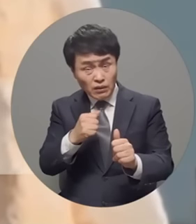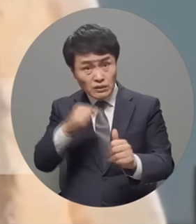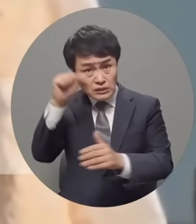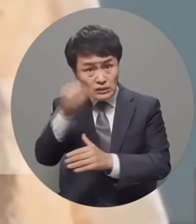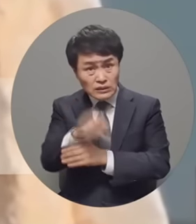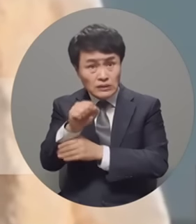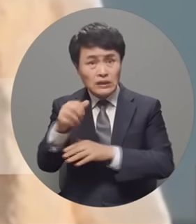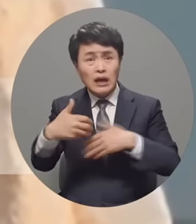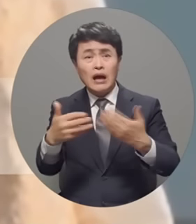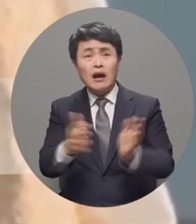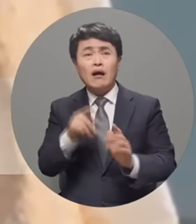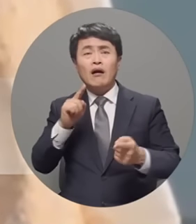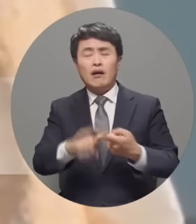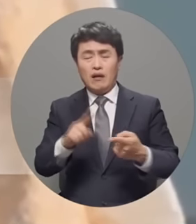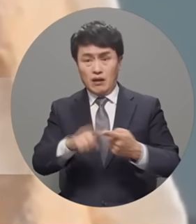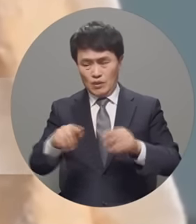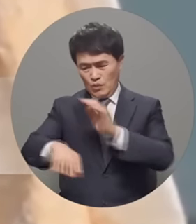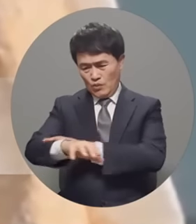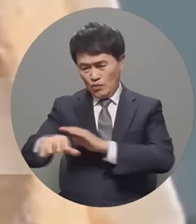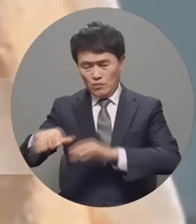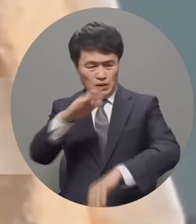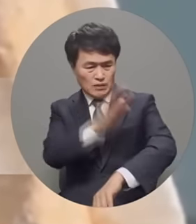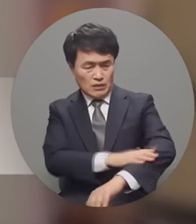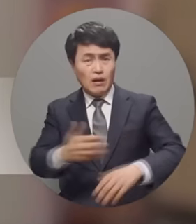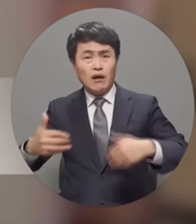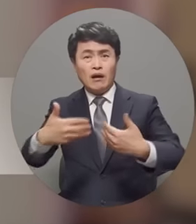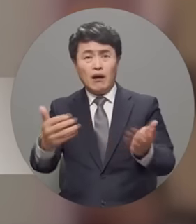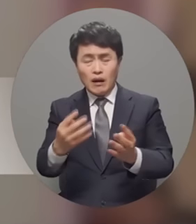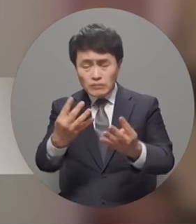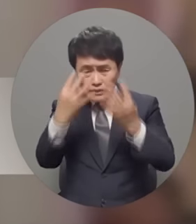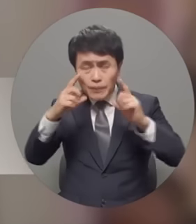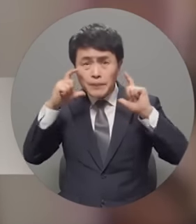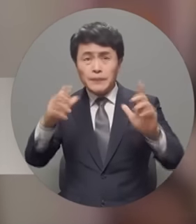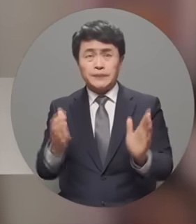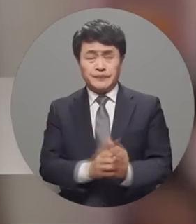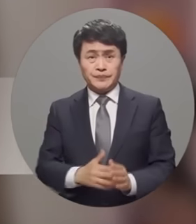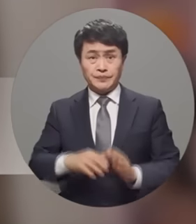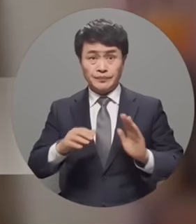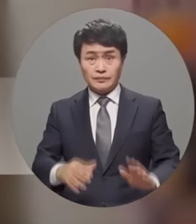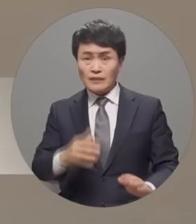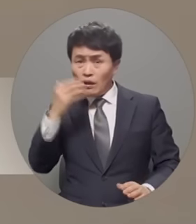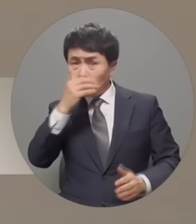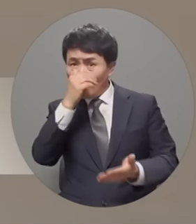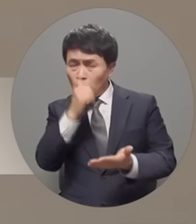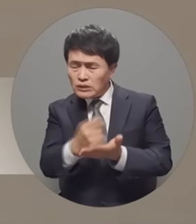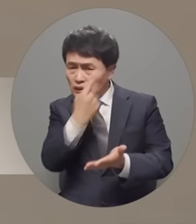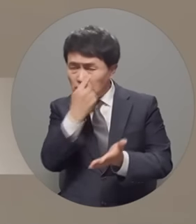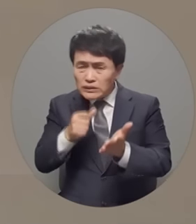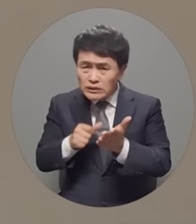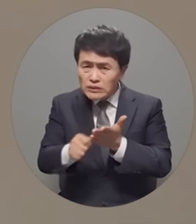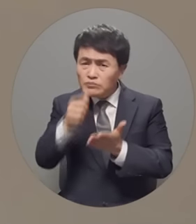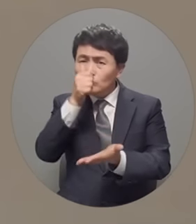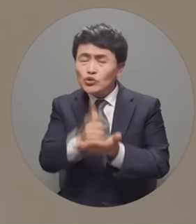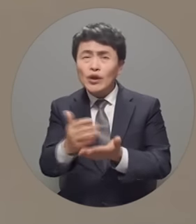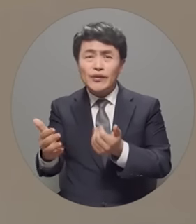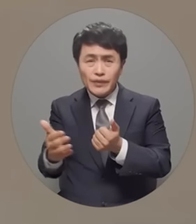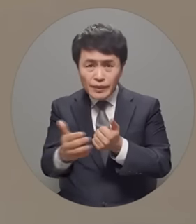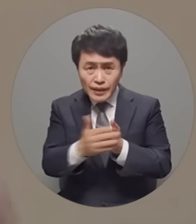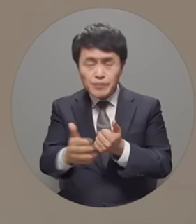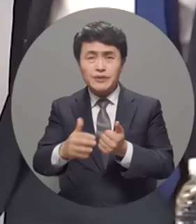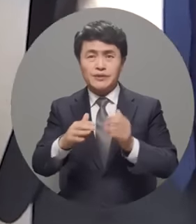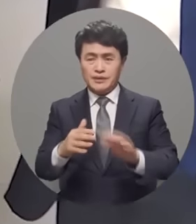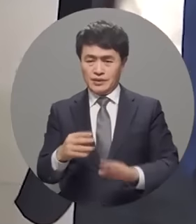JMS 대외협력국장과 차장도 징역형을 선고받았습니다. 성범죄 증거물을 인멸한 혐의입니다. 이들은